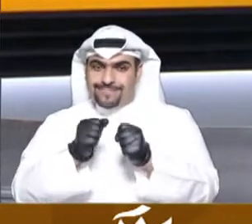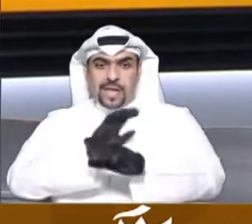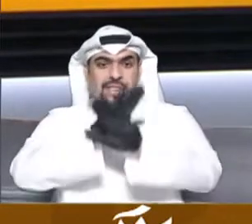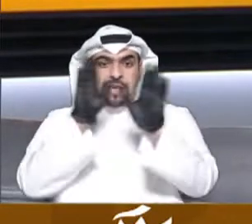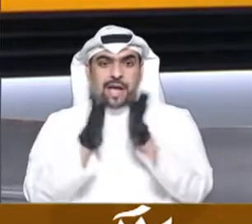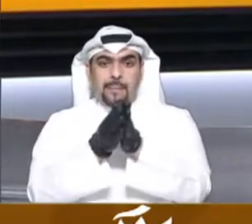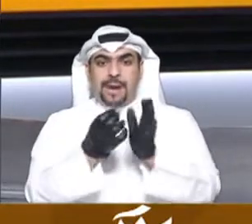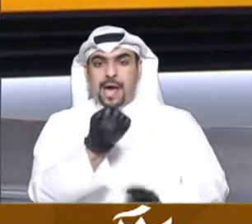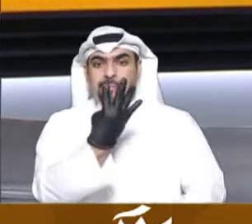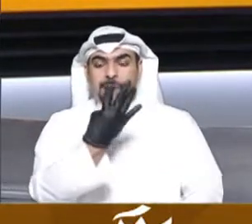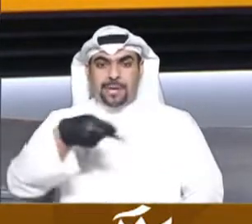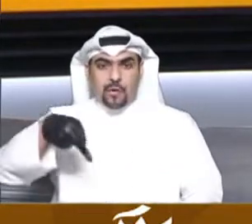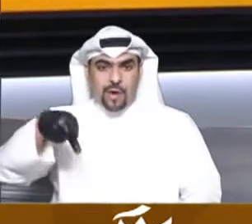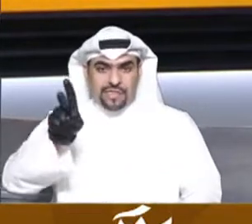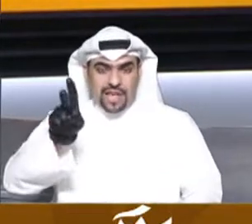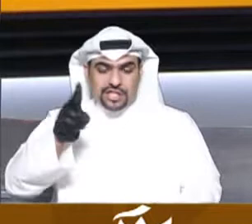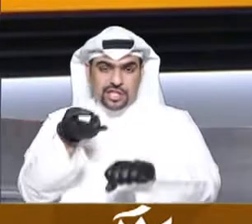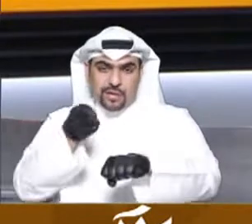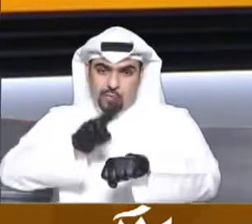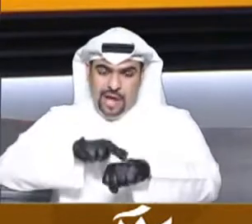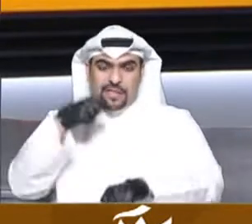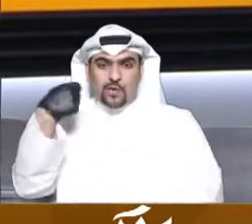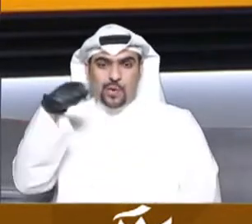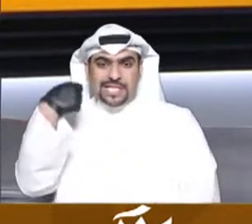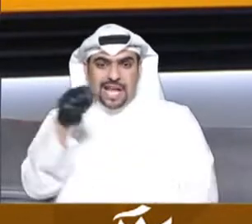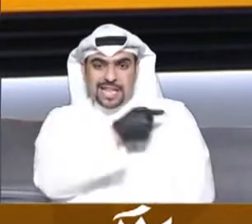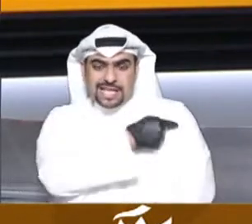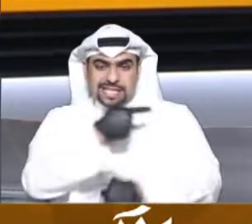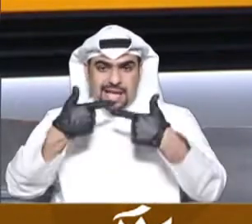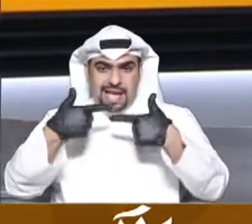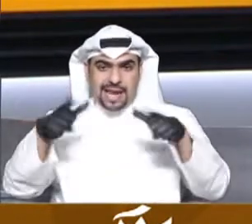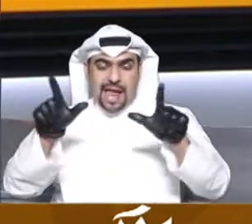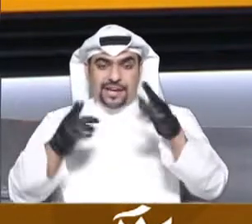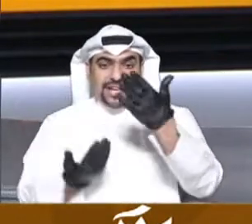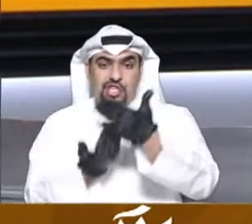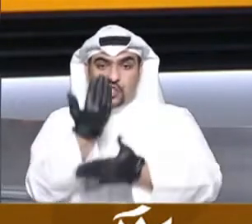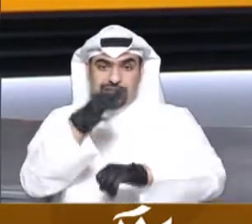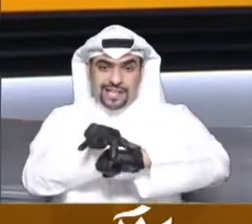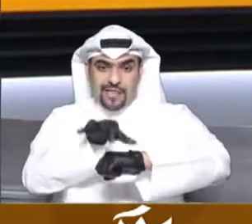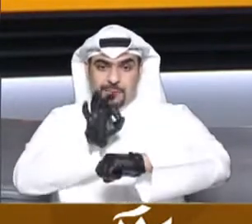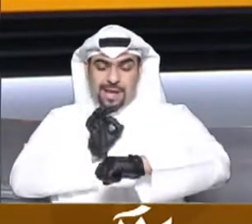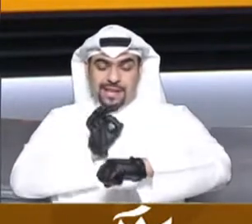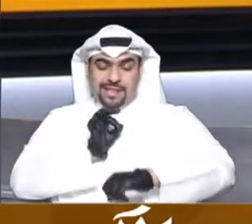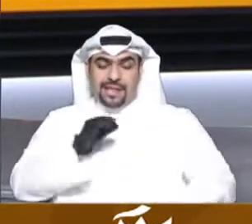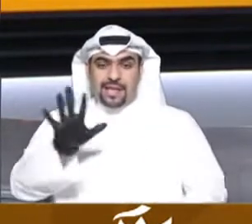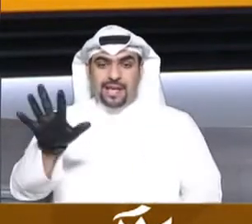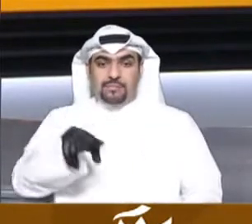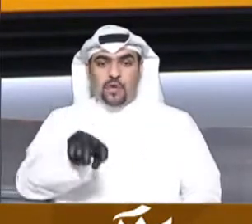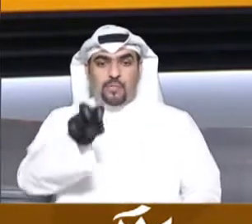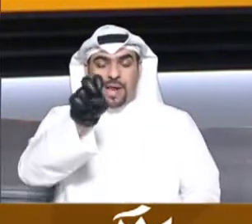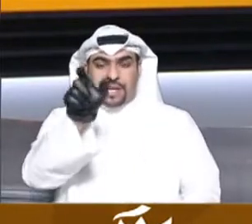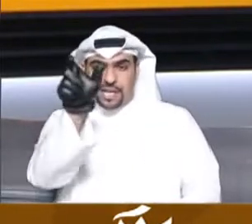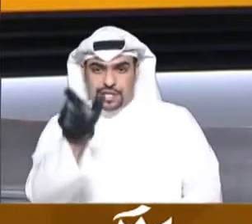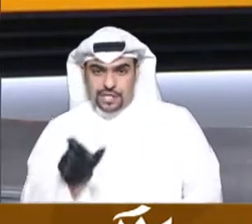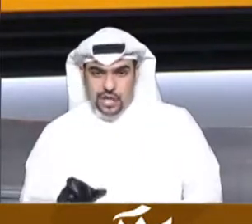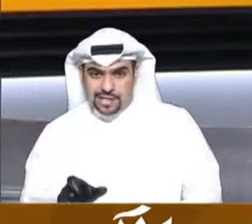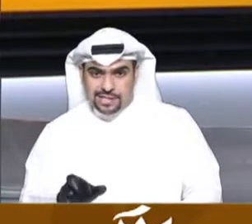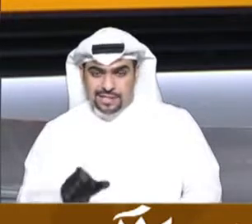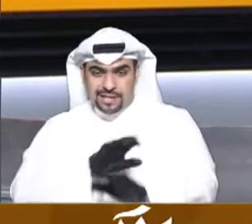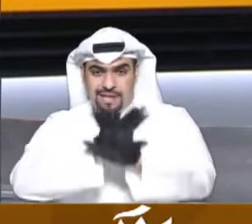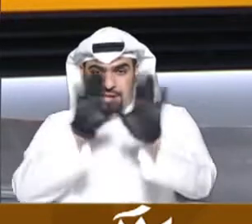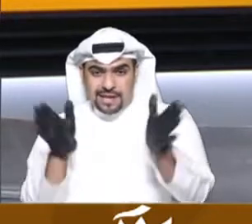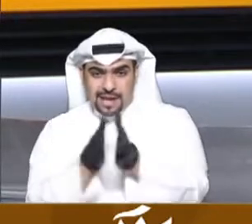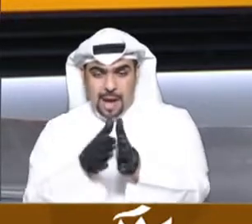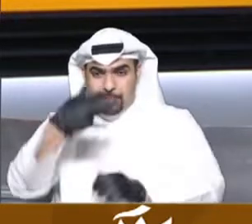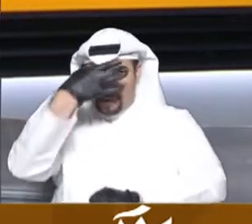حالة، فيما أعلنت الوزارة إصابة 85 حالة جديدة بكوفيد 19 ليصل الإجمالي